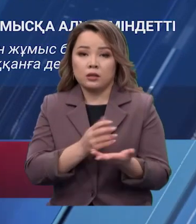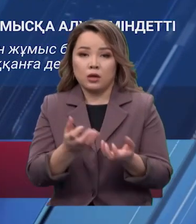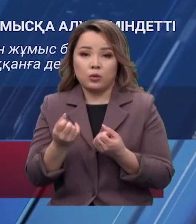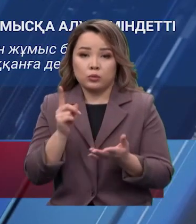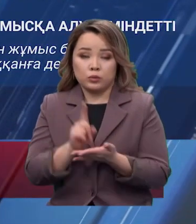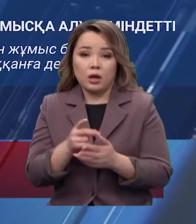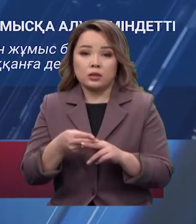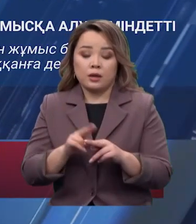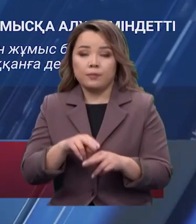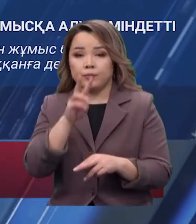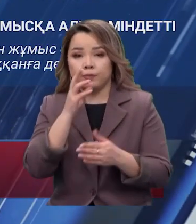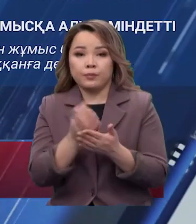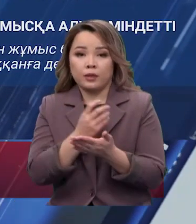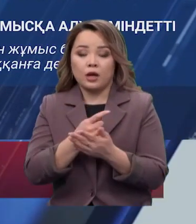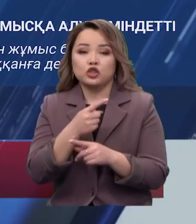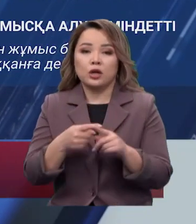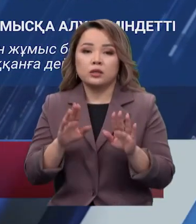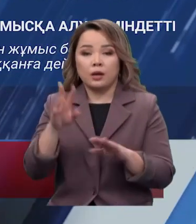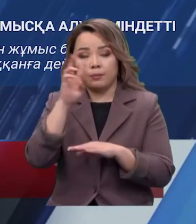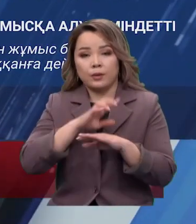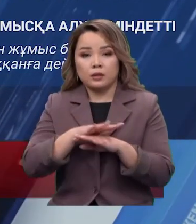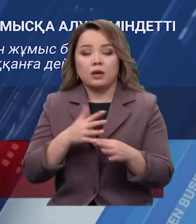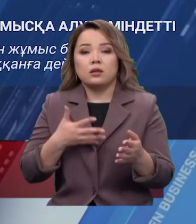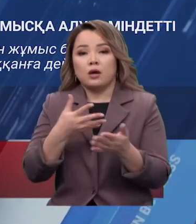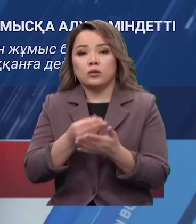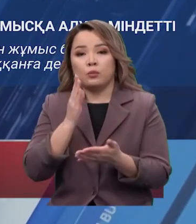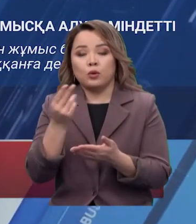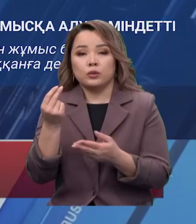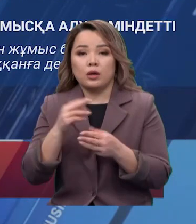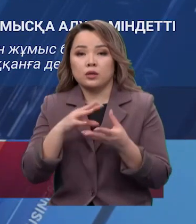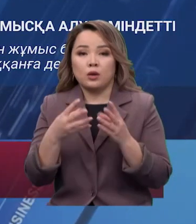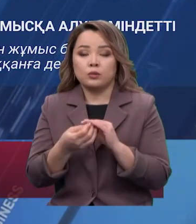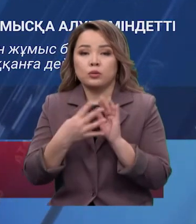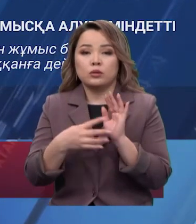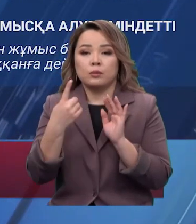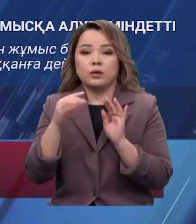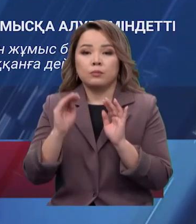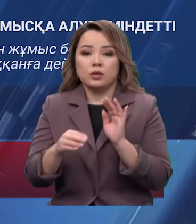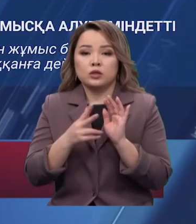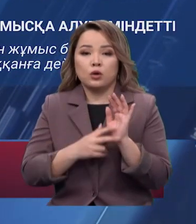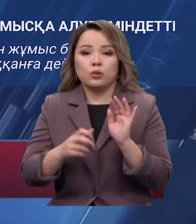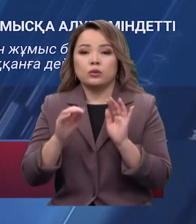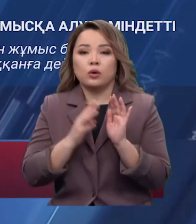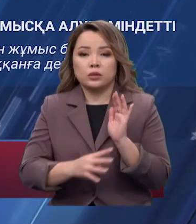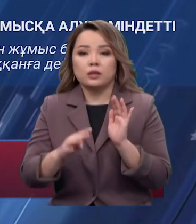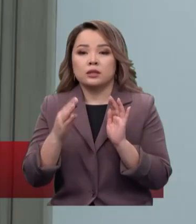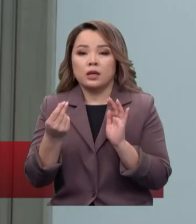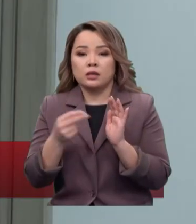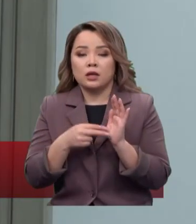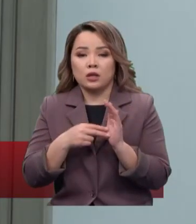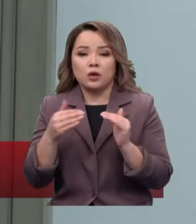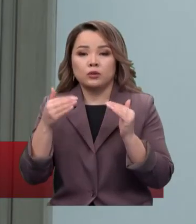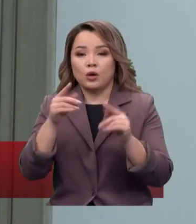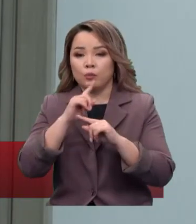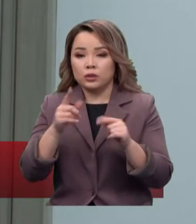ішінде жалақысының жартысын мемлекет төлеп отырады. Тек субсидия мөлшері 91.890 теңгеден аспайды. Тағы